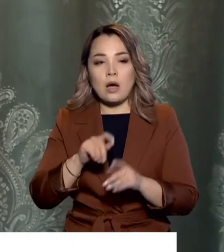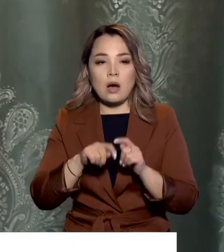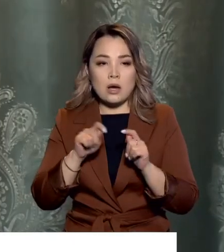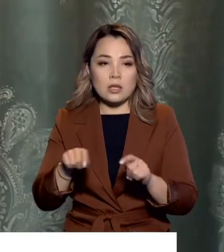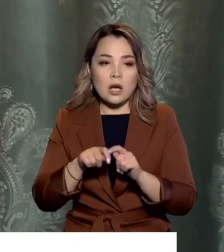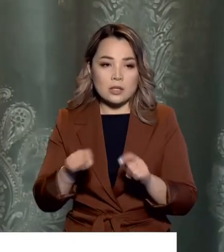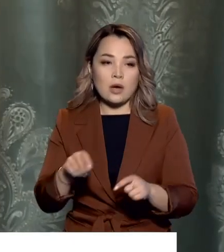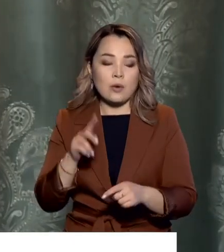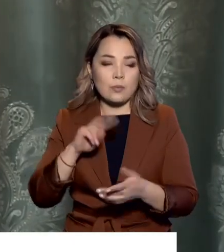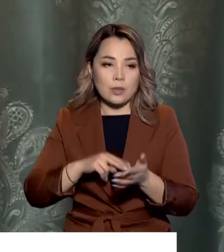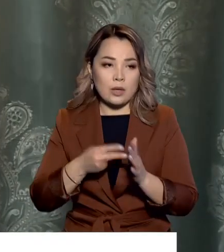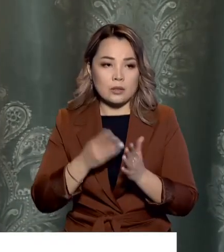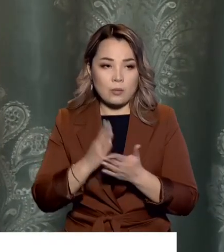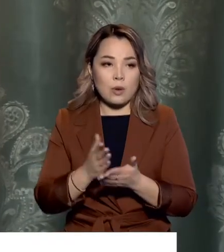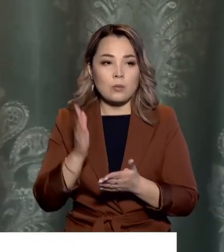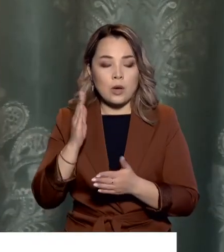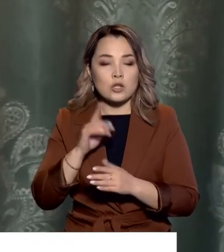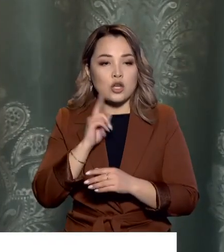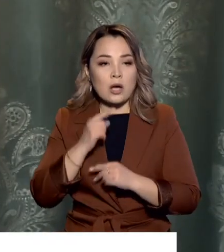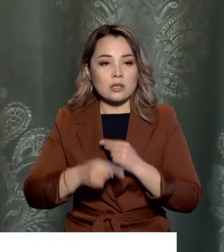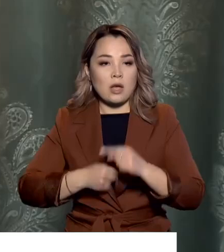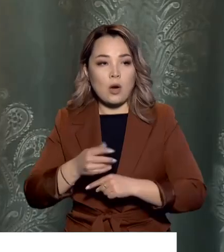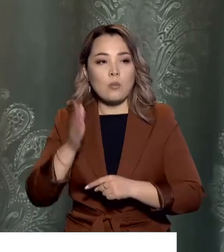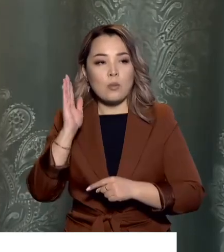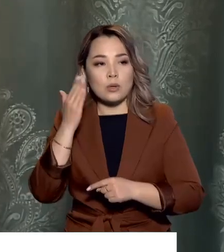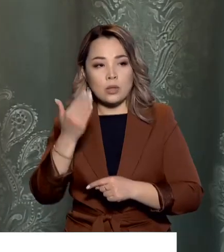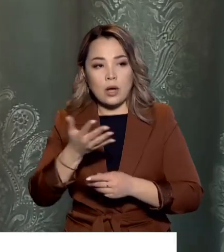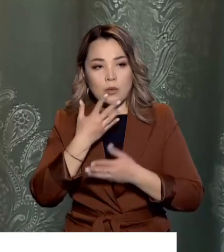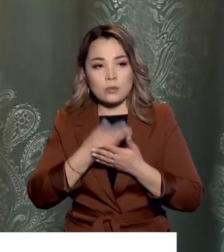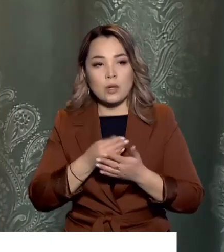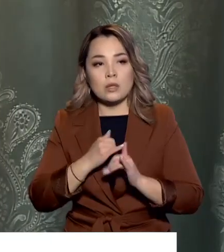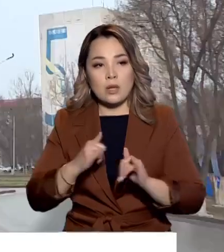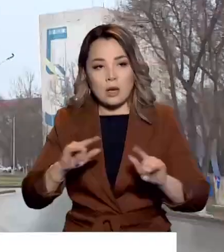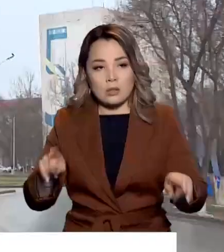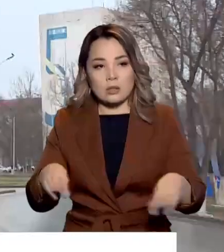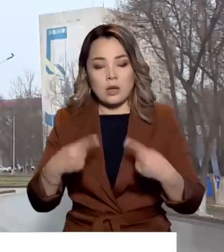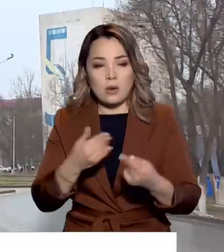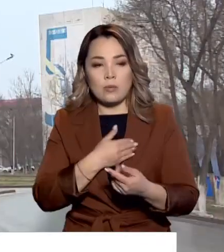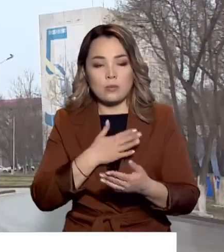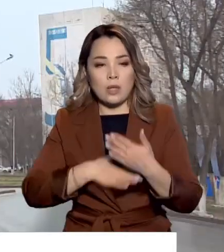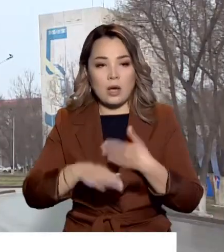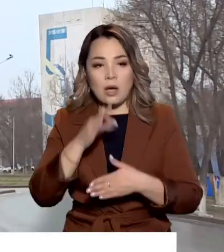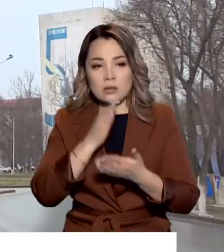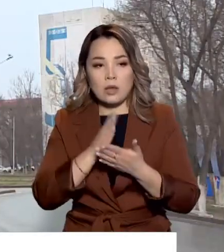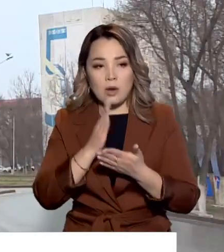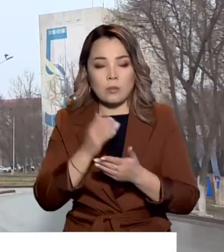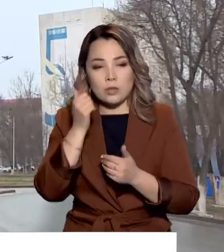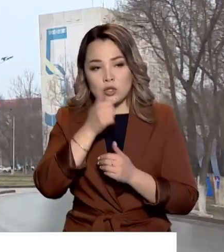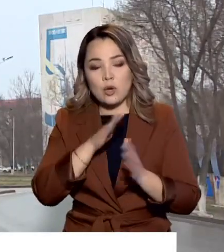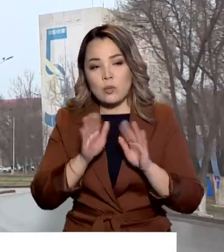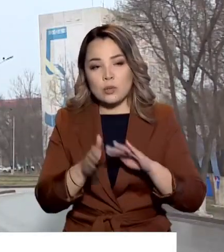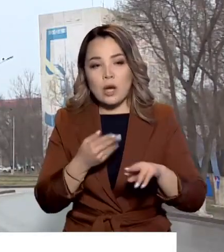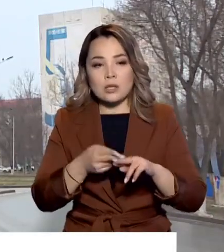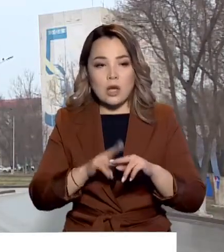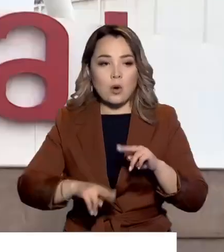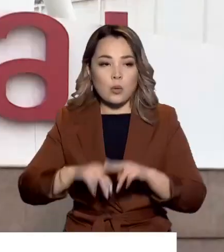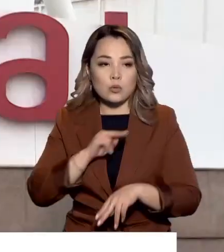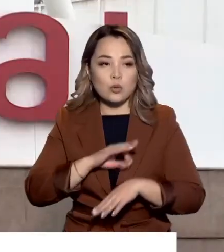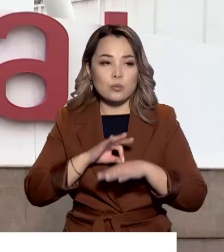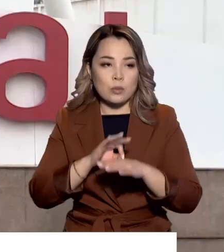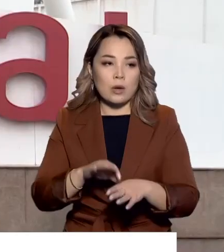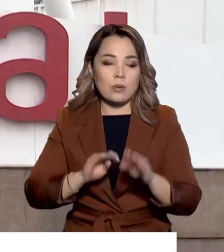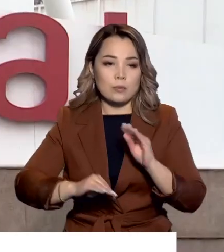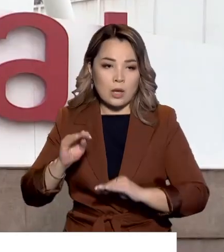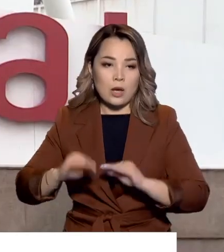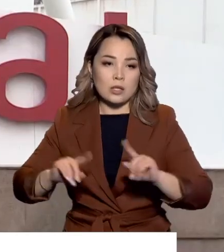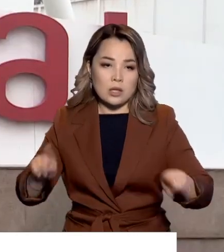ашылса екен дейміз. Артымыздағы жастар болашағына көркейе түссе екен дейміз. Қапшағайда жыл өткен сайын өндіріс пен құрылыс жұмыстарының